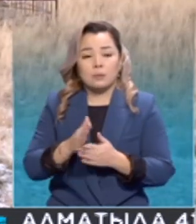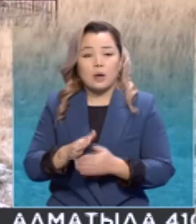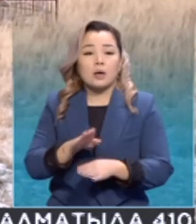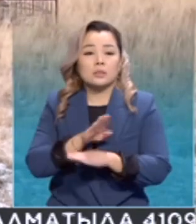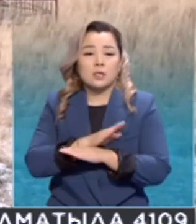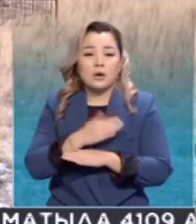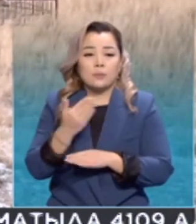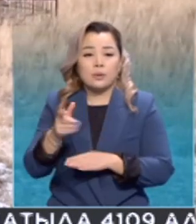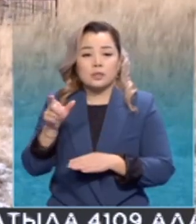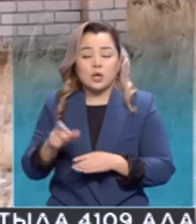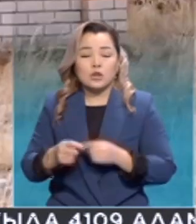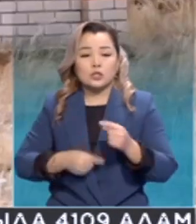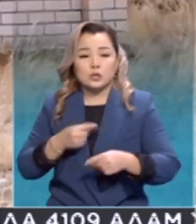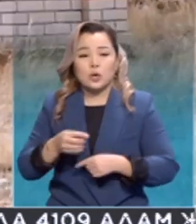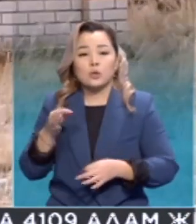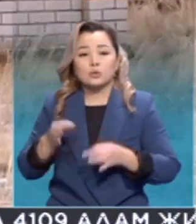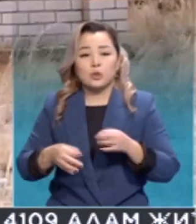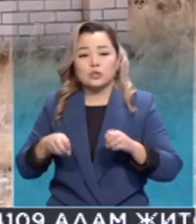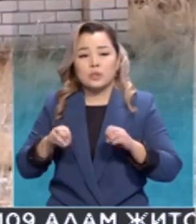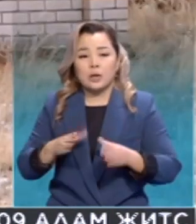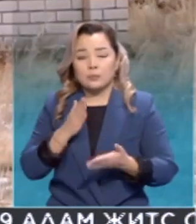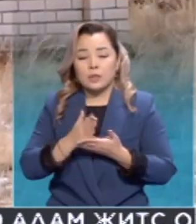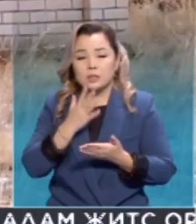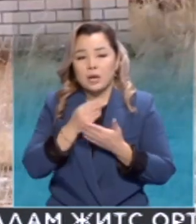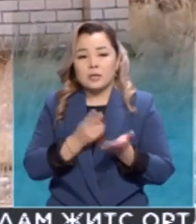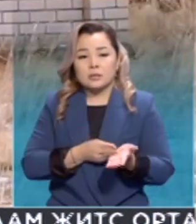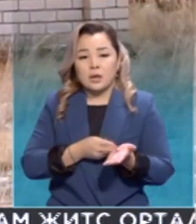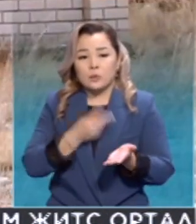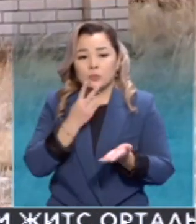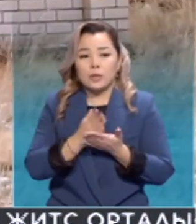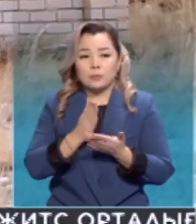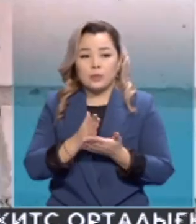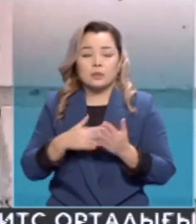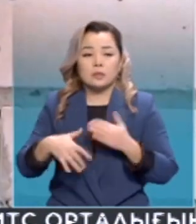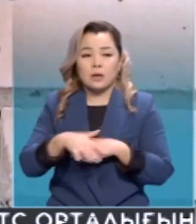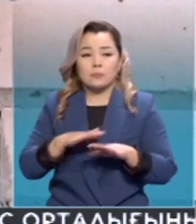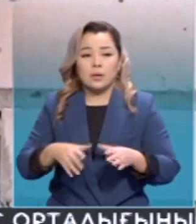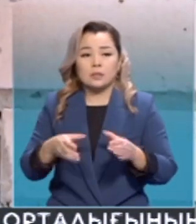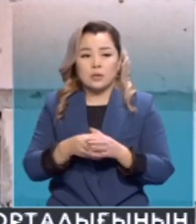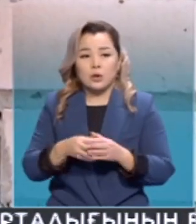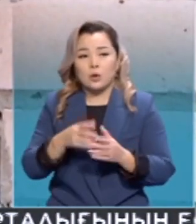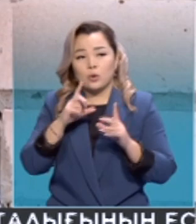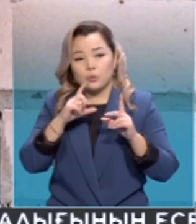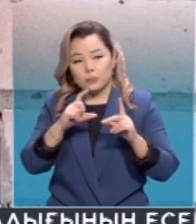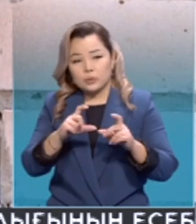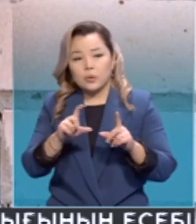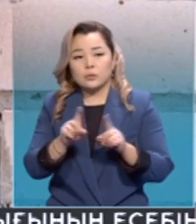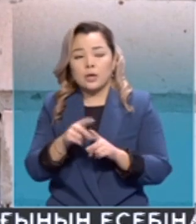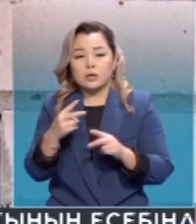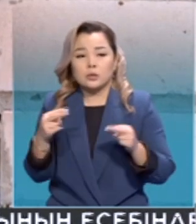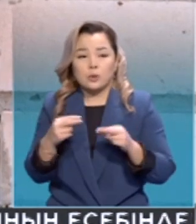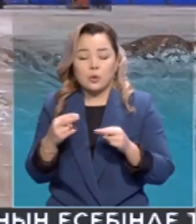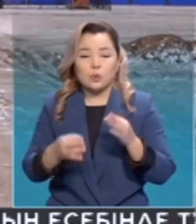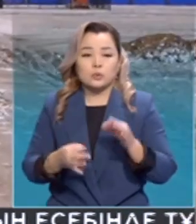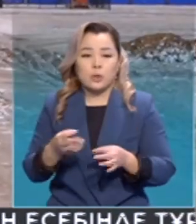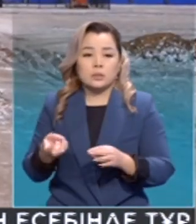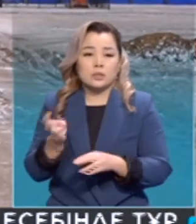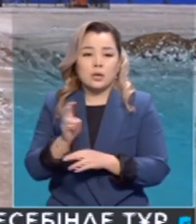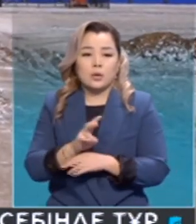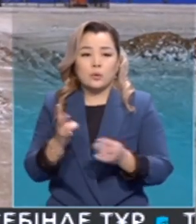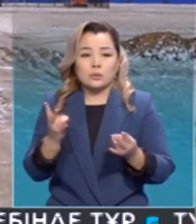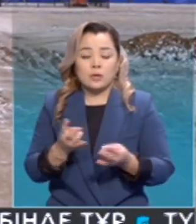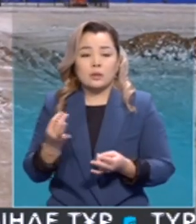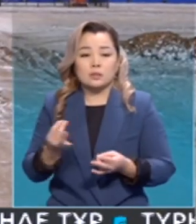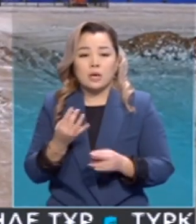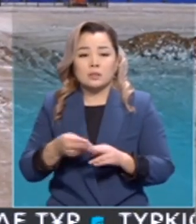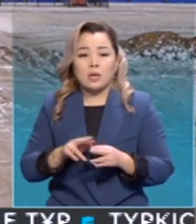марқұмның қайтыс болғанын сот арқылы тез арада дәлелдеуге болады. Ол үшін туыстары бейіті мен құлыптасын суретке түсіріп, екі куәгермен сотқа баруы керек. Бір